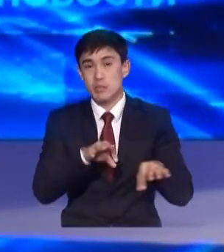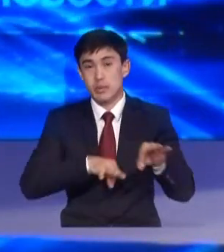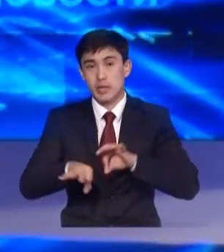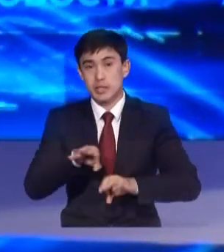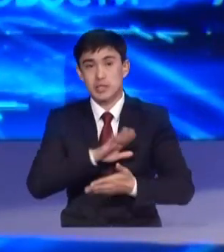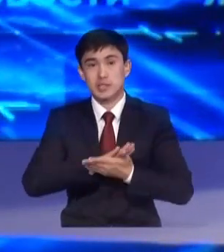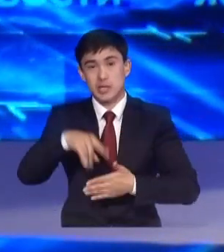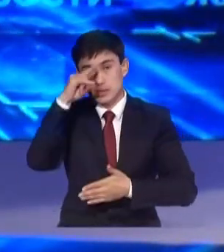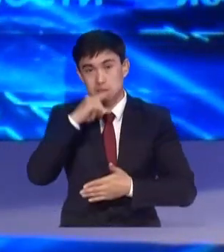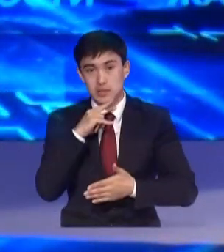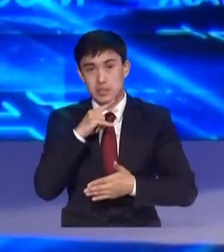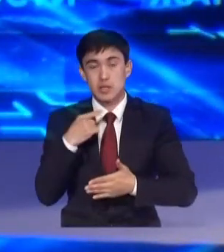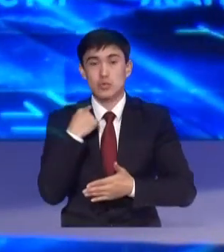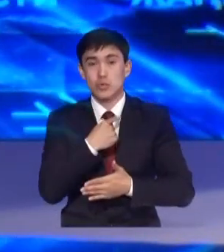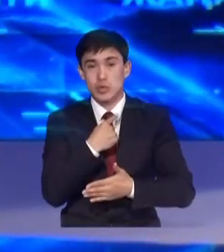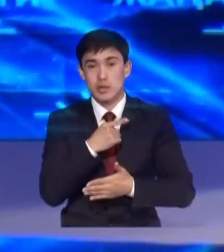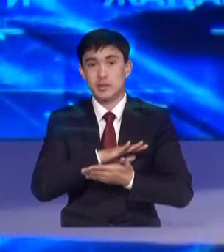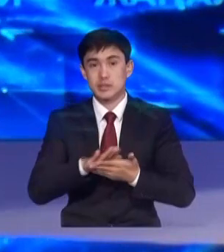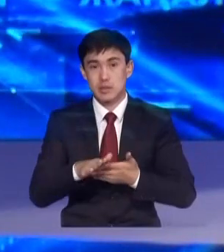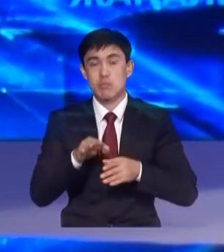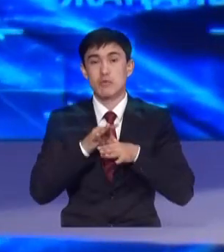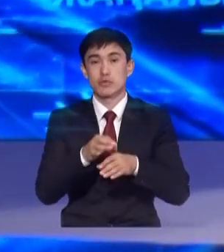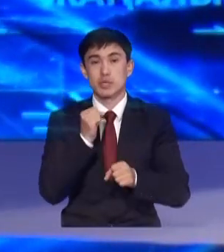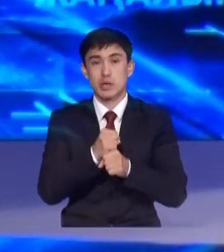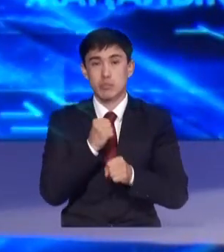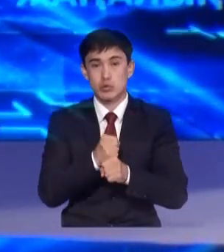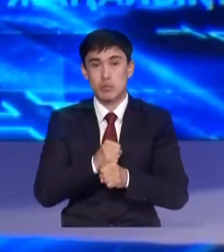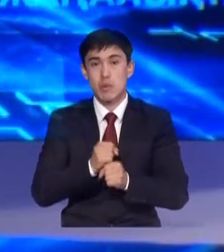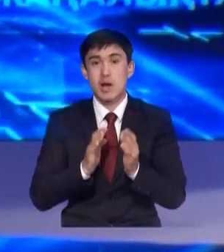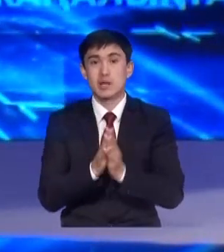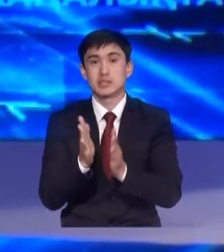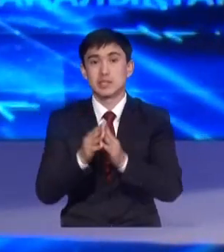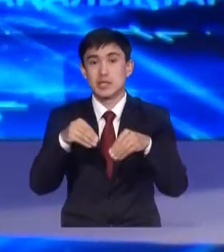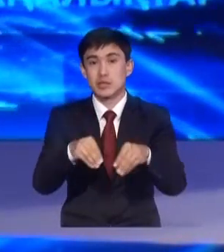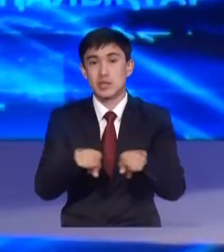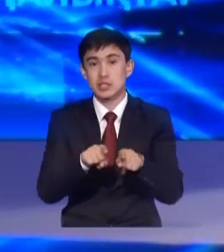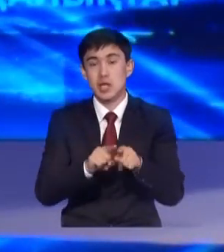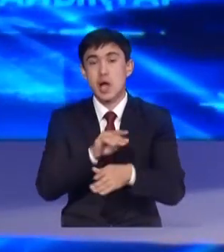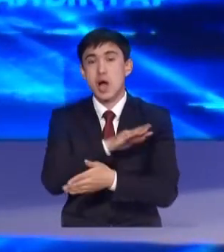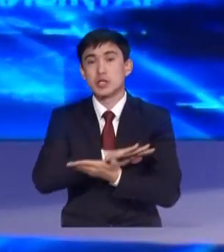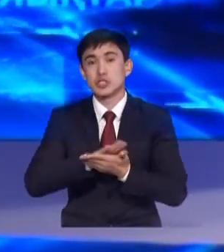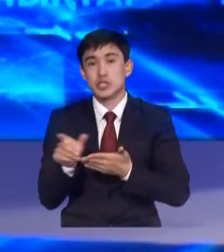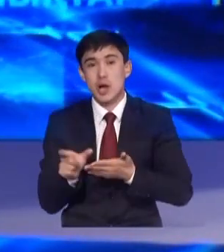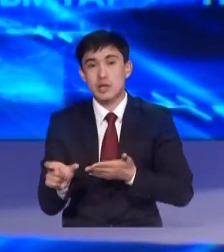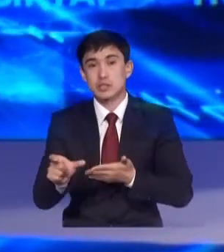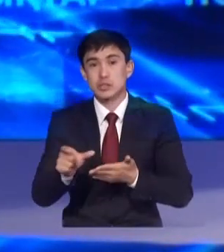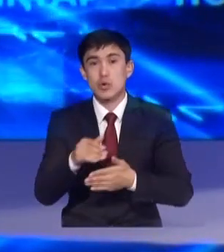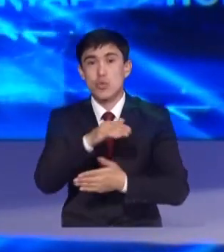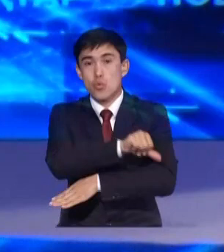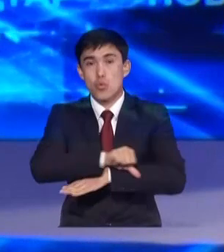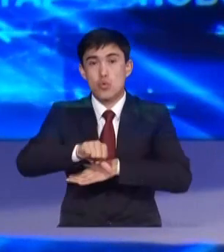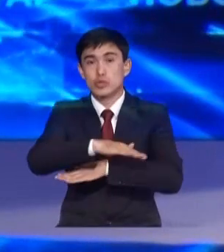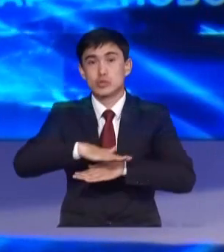рамках проекта «Таза Казахстан» «Таза Талдыкурган» проводятся работы по озеленению, а также по очистке арочной системы и улиц